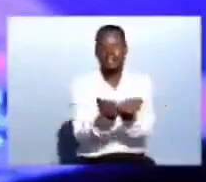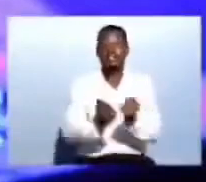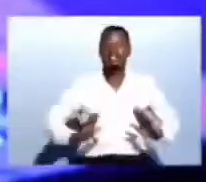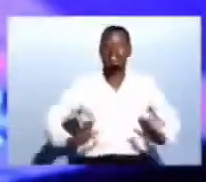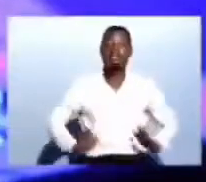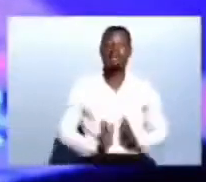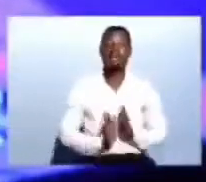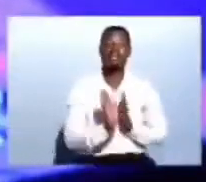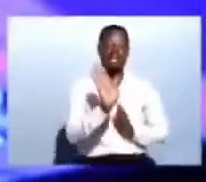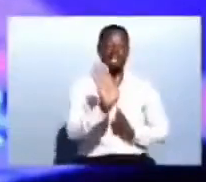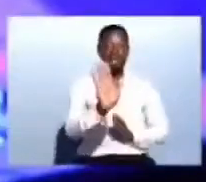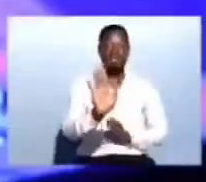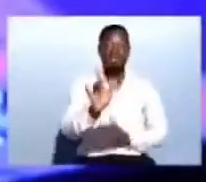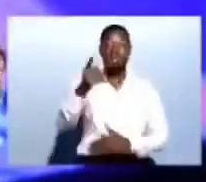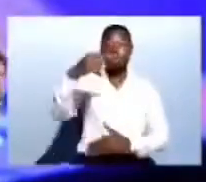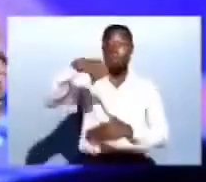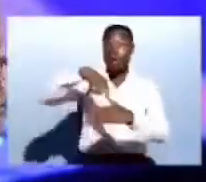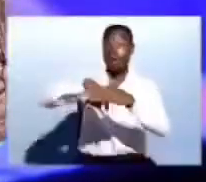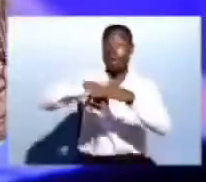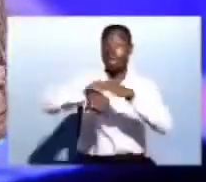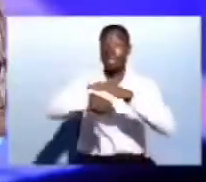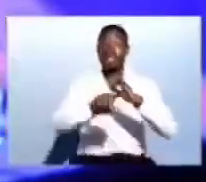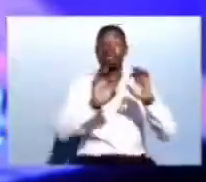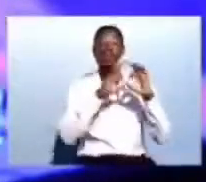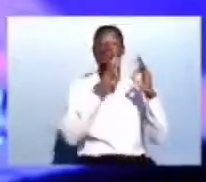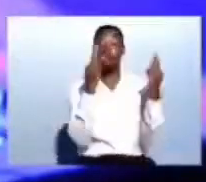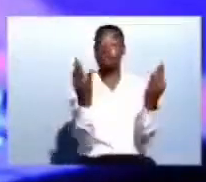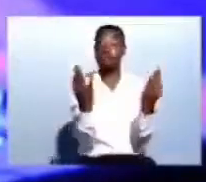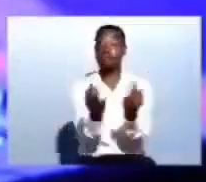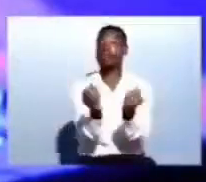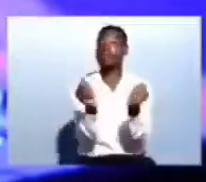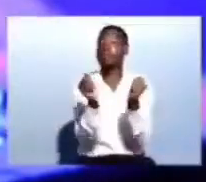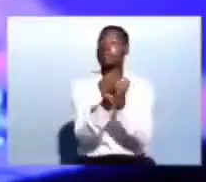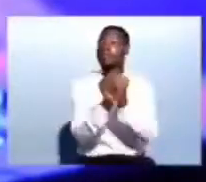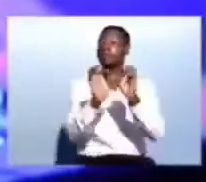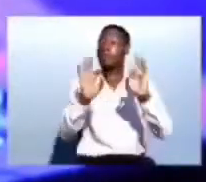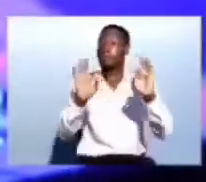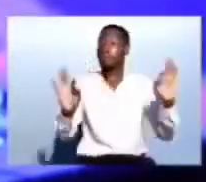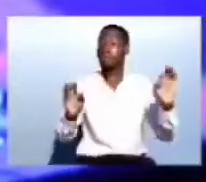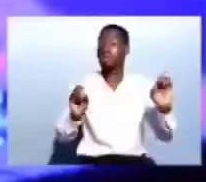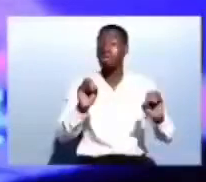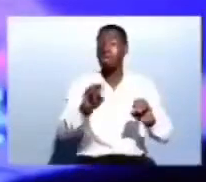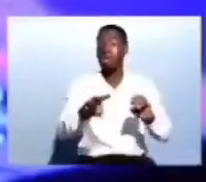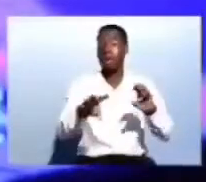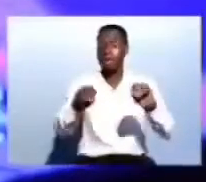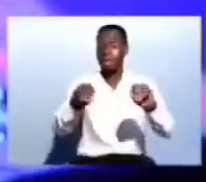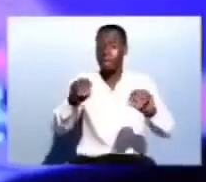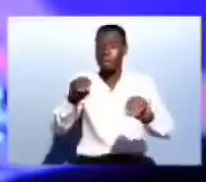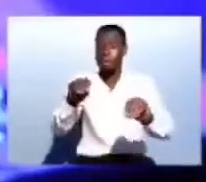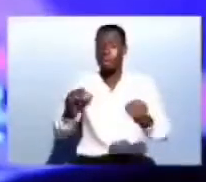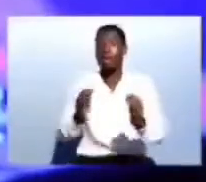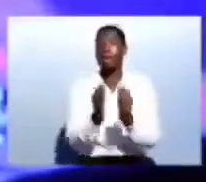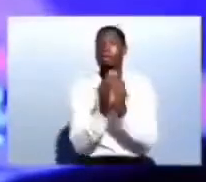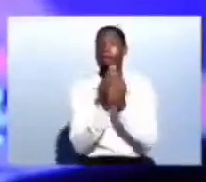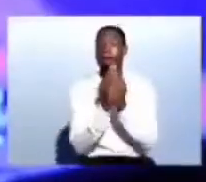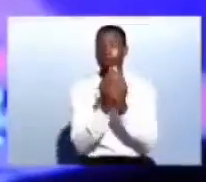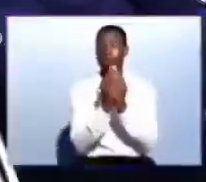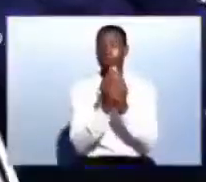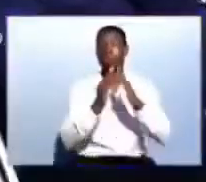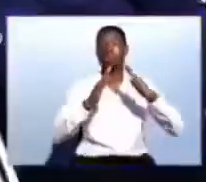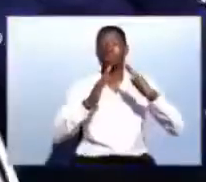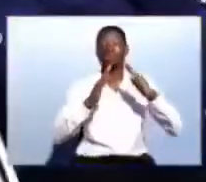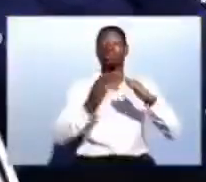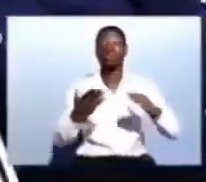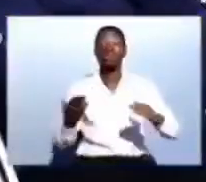yenu ili mtakapoingia kwenye familia mambo yawe vizuri. Weka mbolea ambayo ni maombi. Nyumba